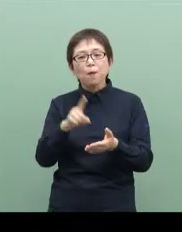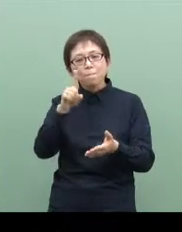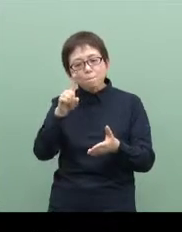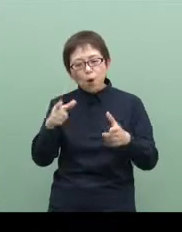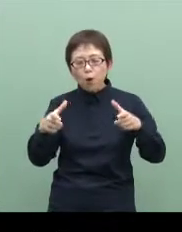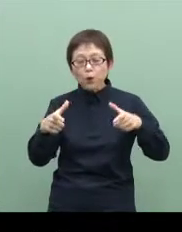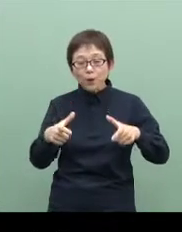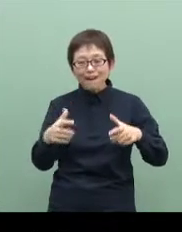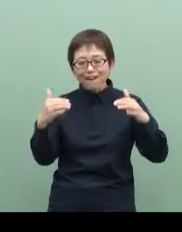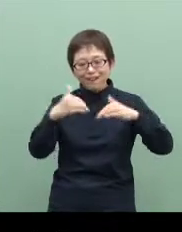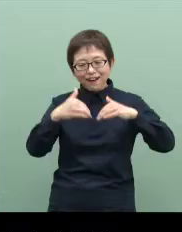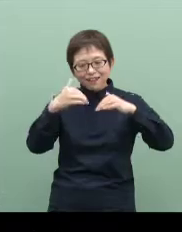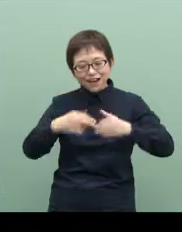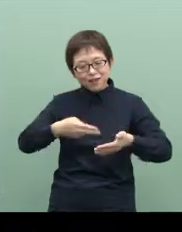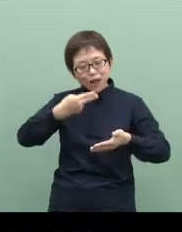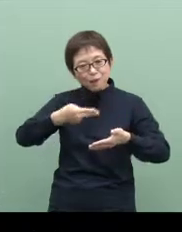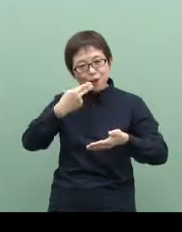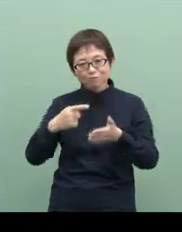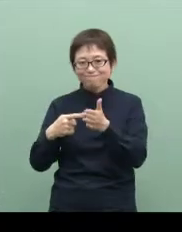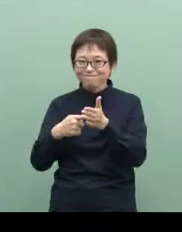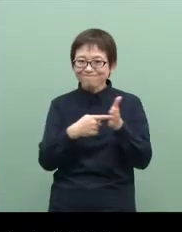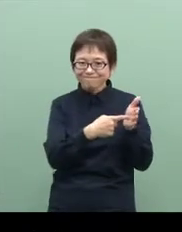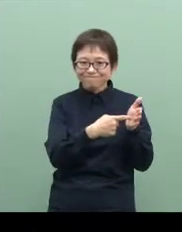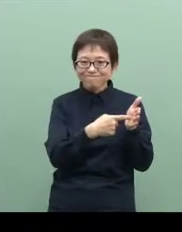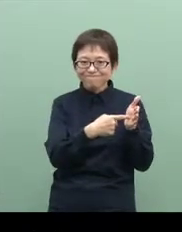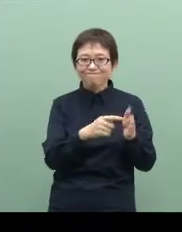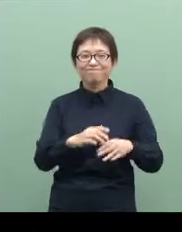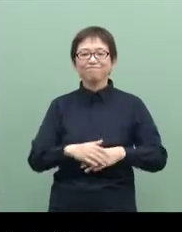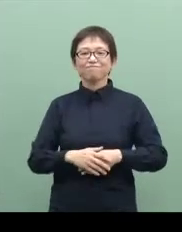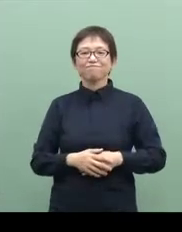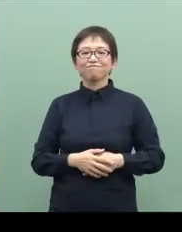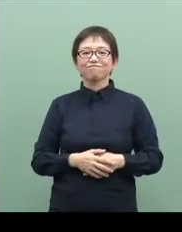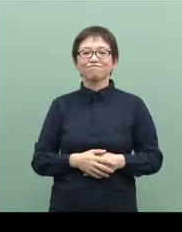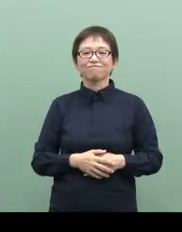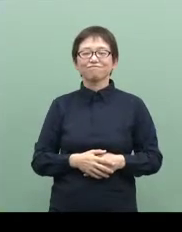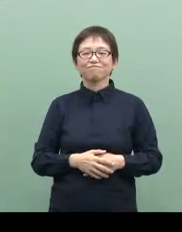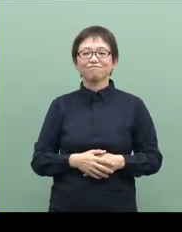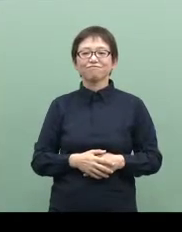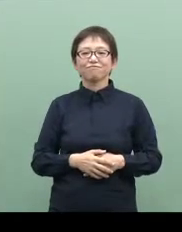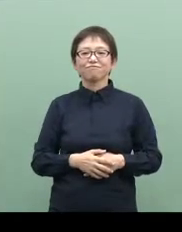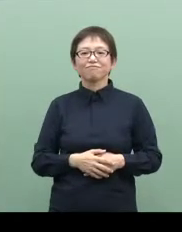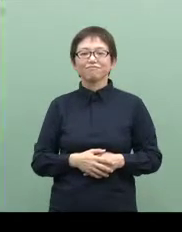一皿野菜料理を食べるように心がけましょう。